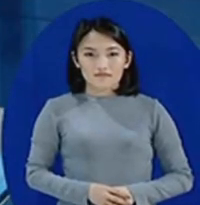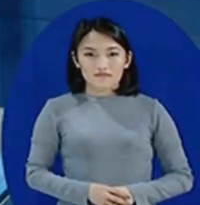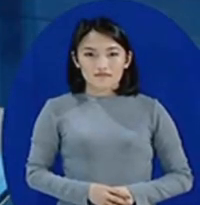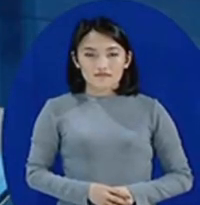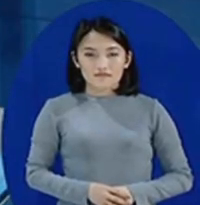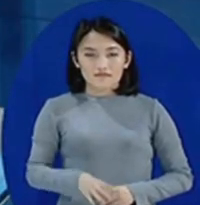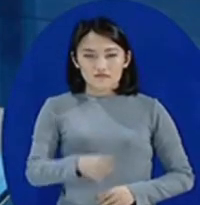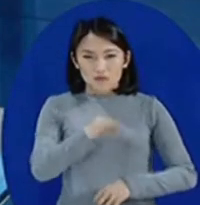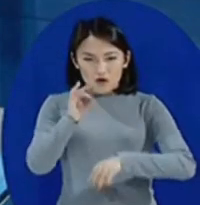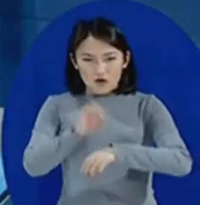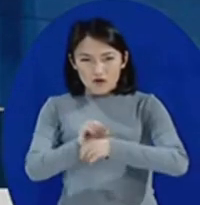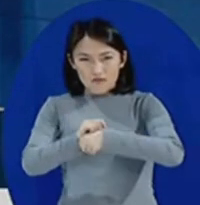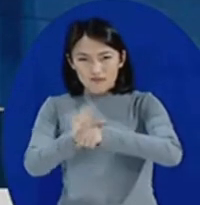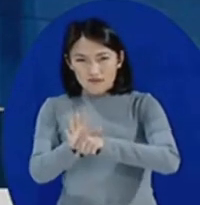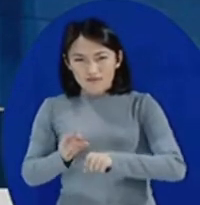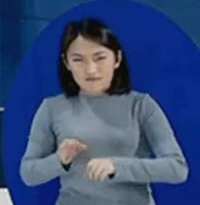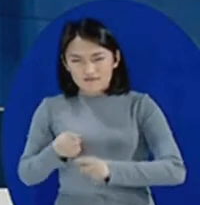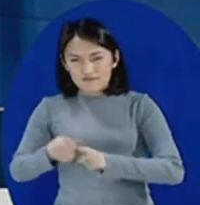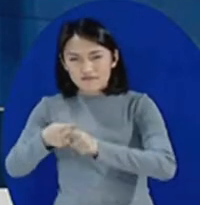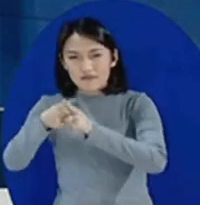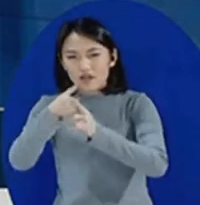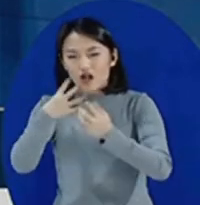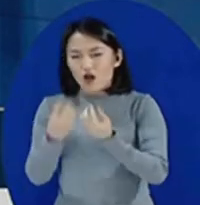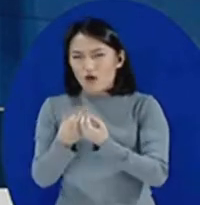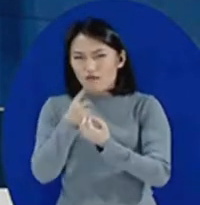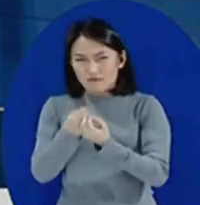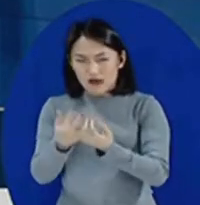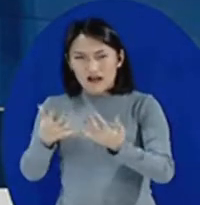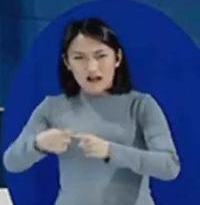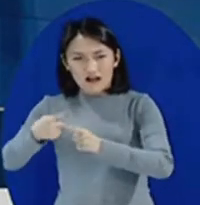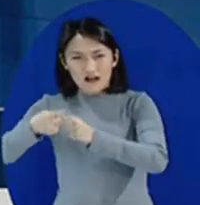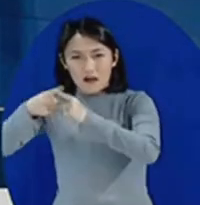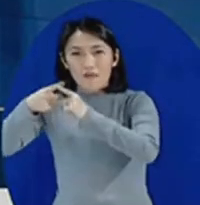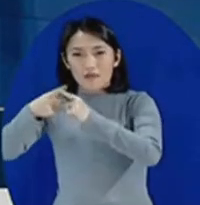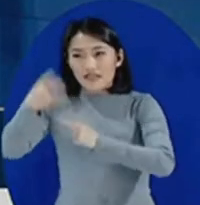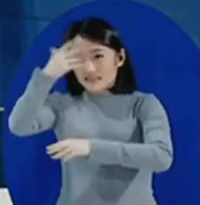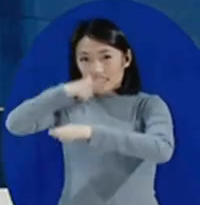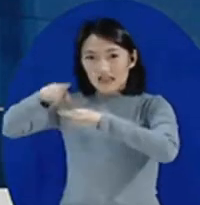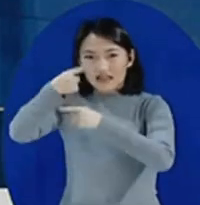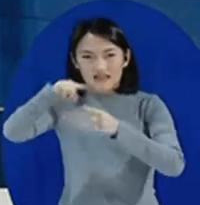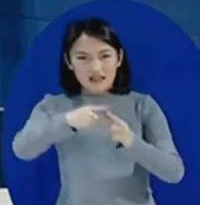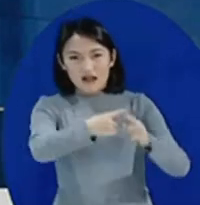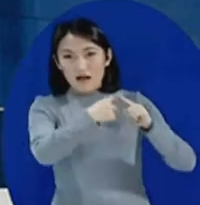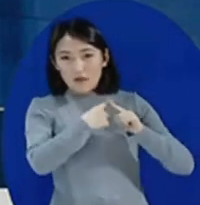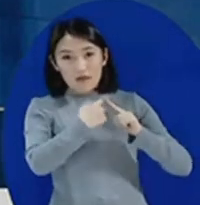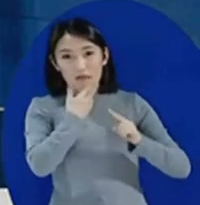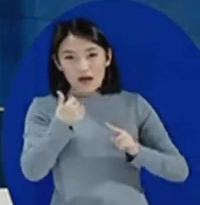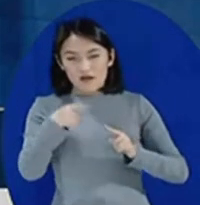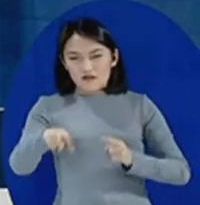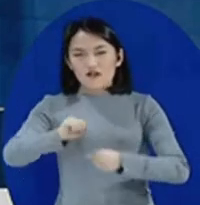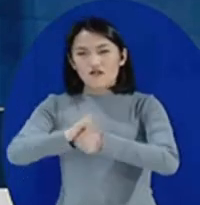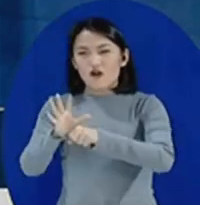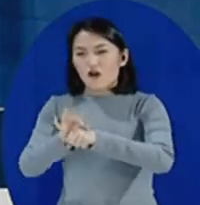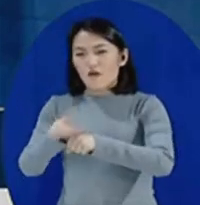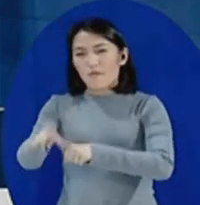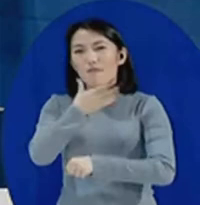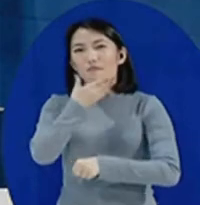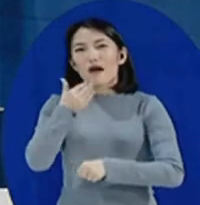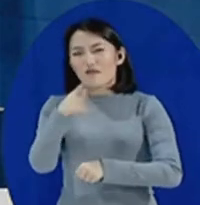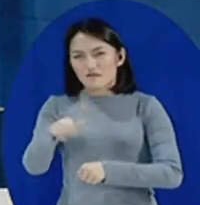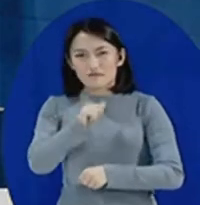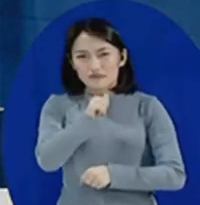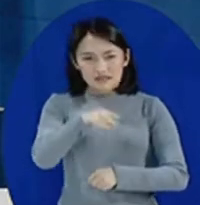Сүүлийн өдрүүдэд халдварын тохиолдол тасралтгүй өсөж байна. Засгийн газраас дахиж хөлөөрөө тогтоохгүй байгаа нь коронавирус байхгүй болсон гэсэн үг биш